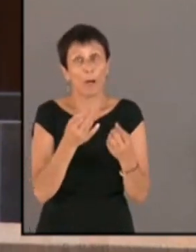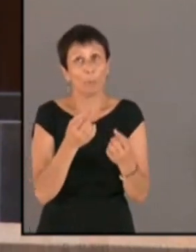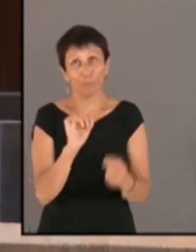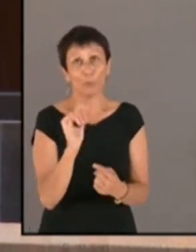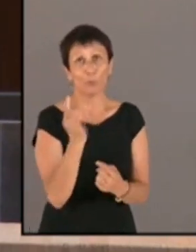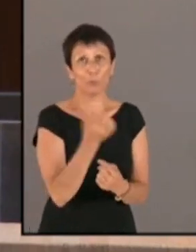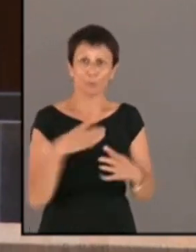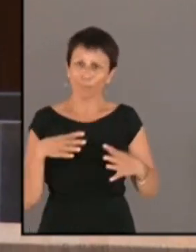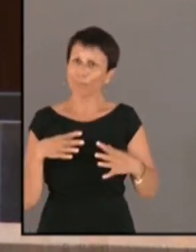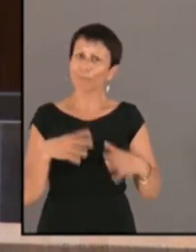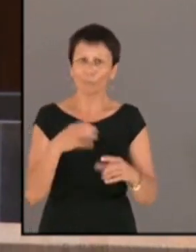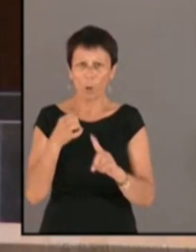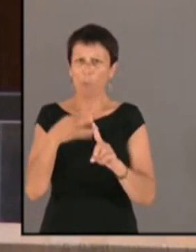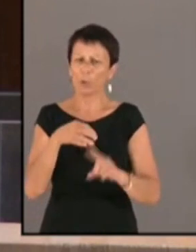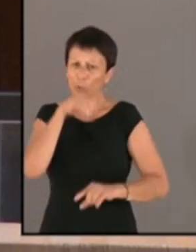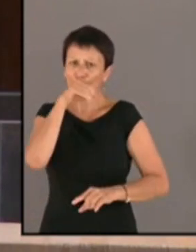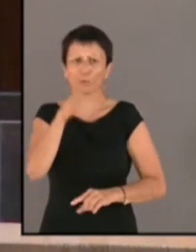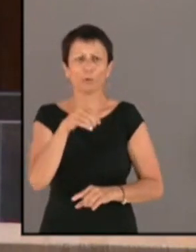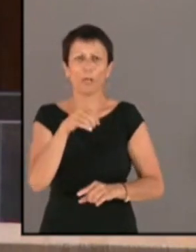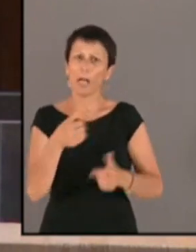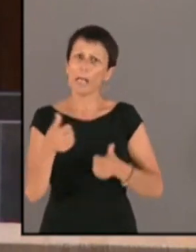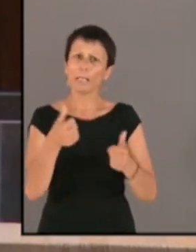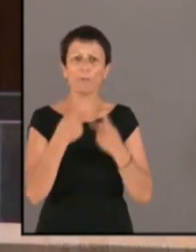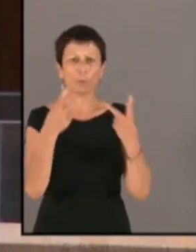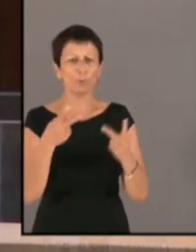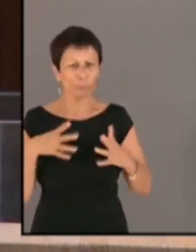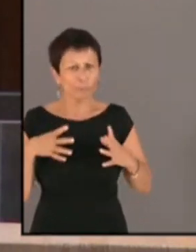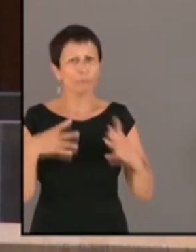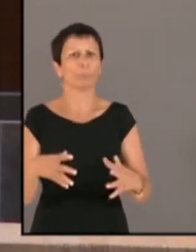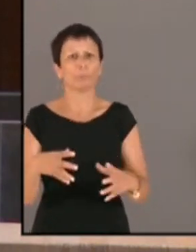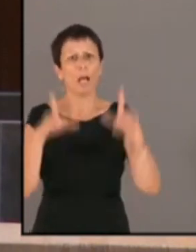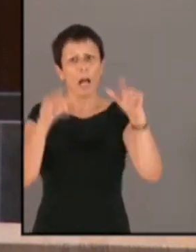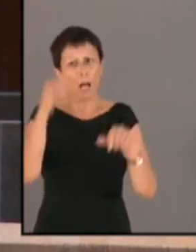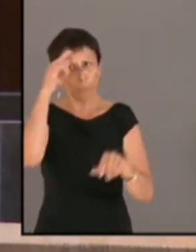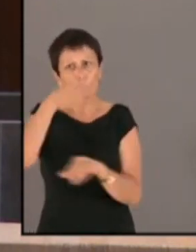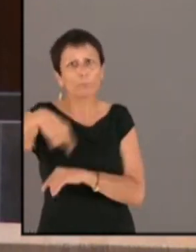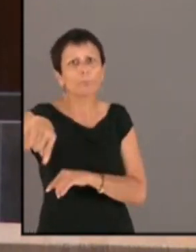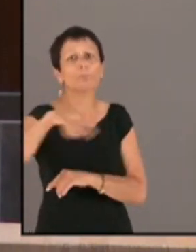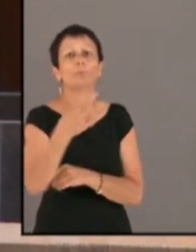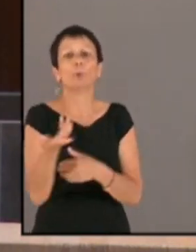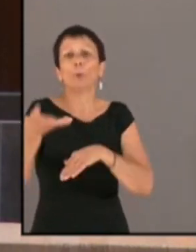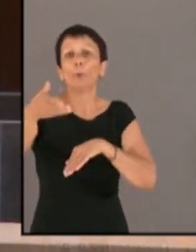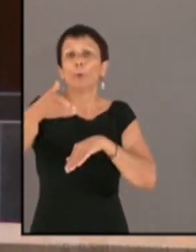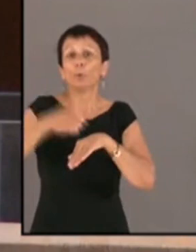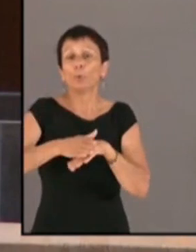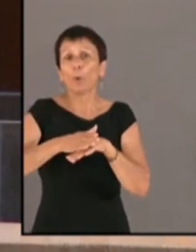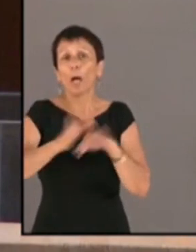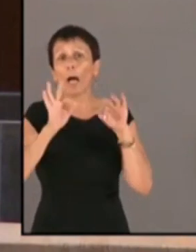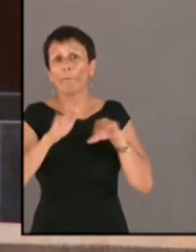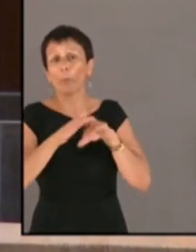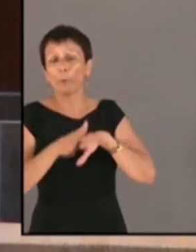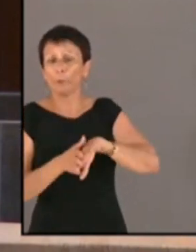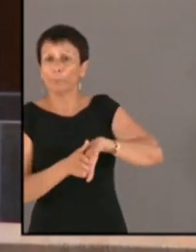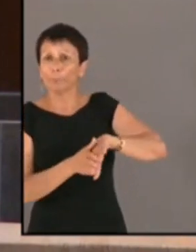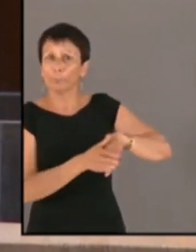tous, impliqués dans leur mission de service public et qu'ils étaient là au service du public, écartant toute considération politicienne.